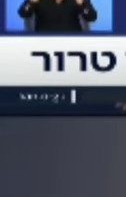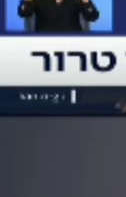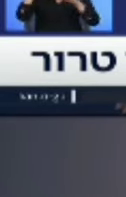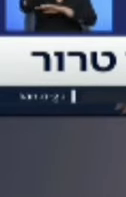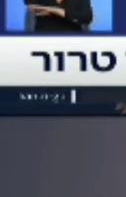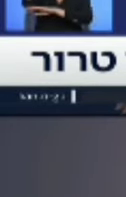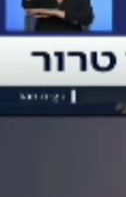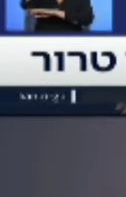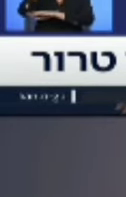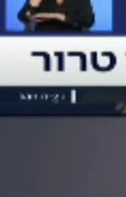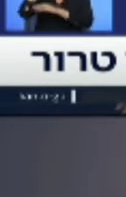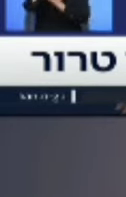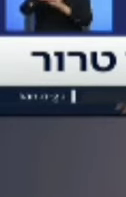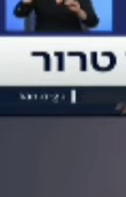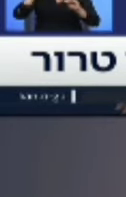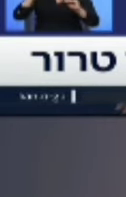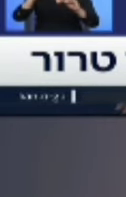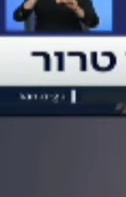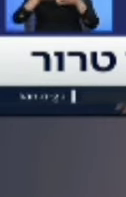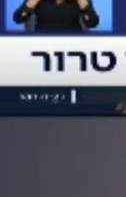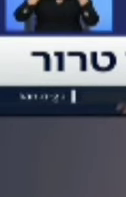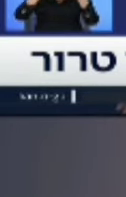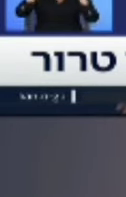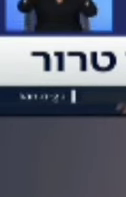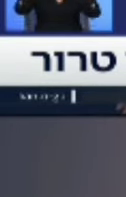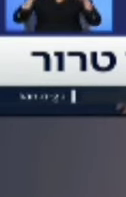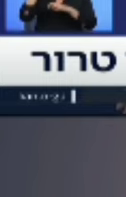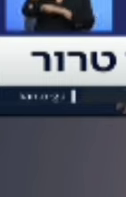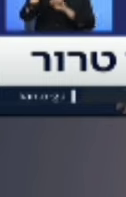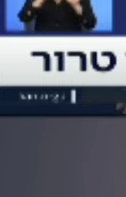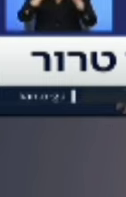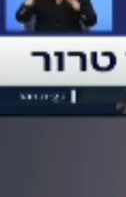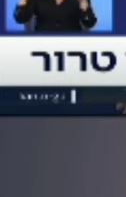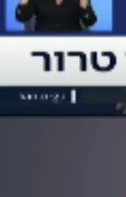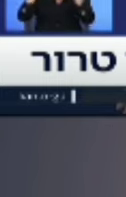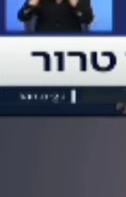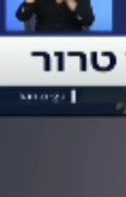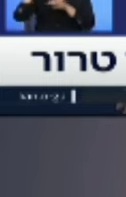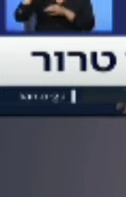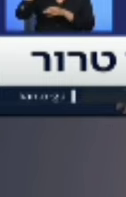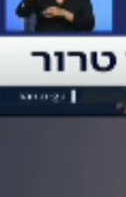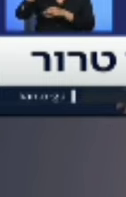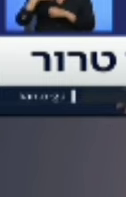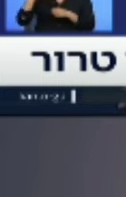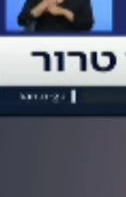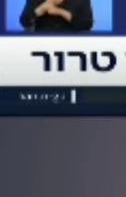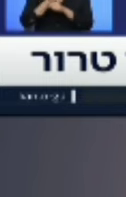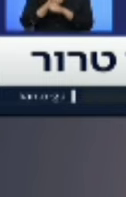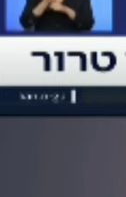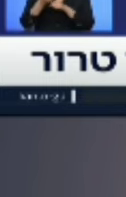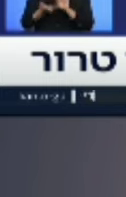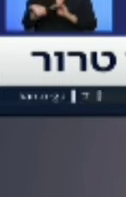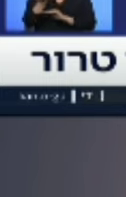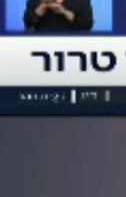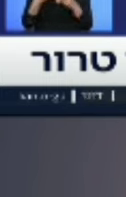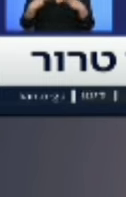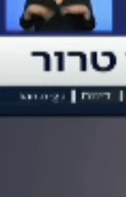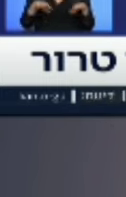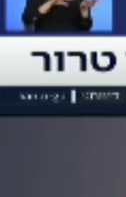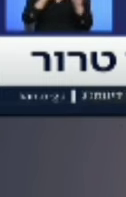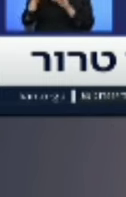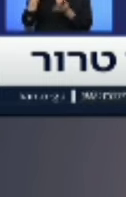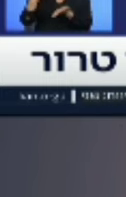לעמותת סיוע 48 שמחוברת לראשי רע"מ כי מפעילות העמותה עולה חשש שהעמותה העבירה כספים או